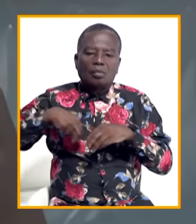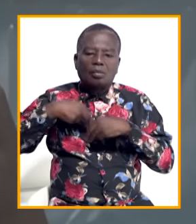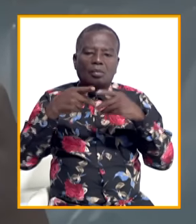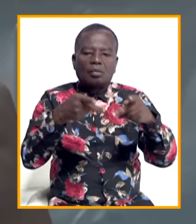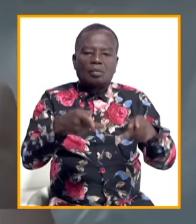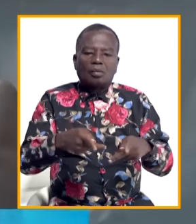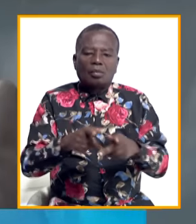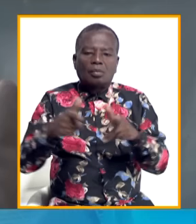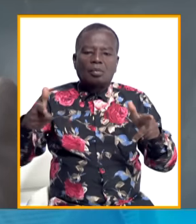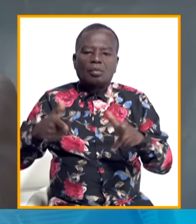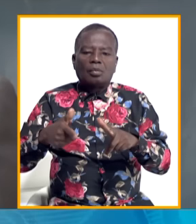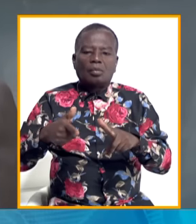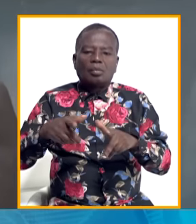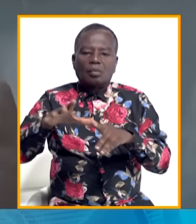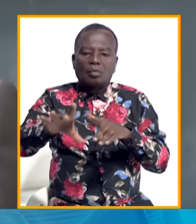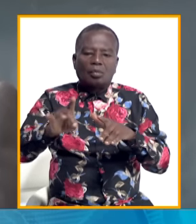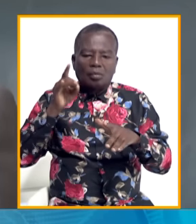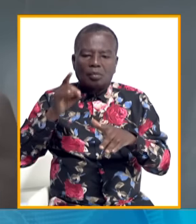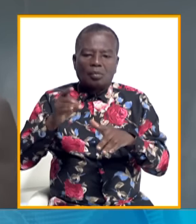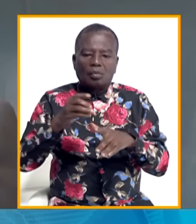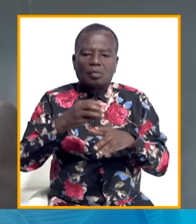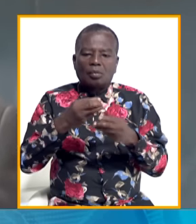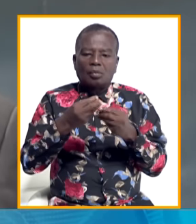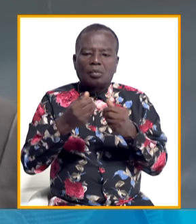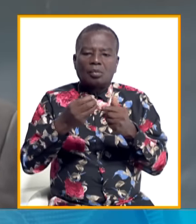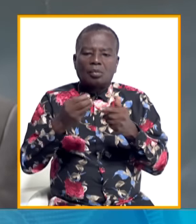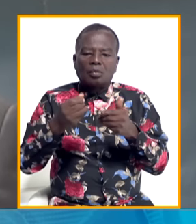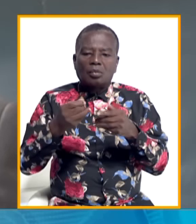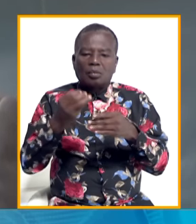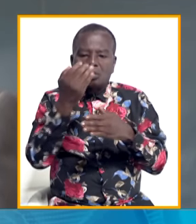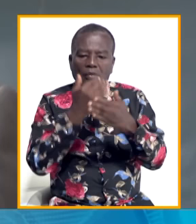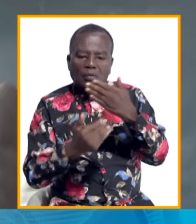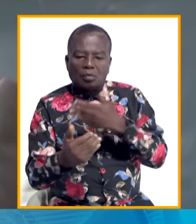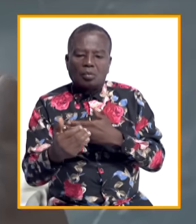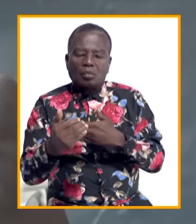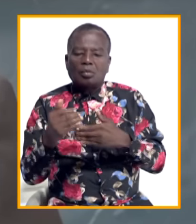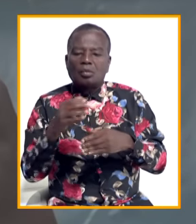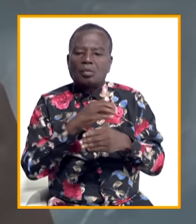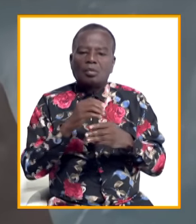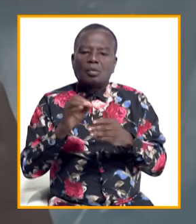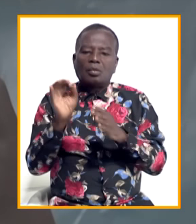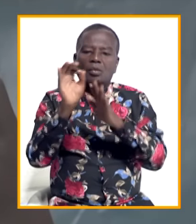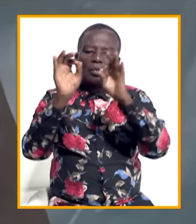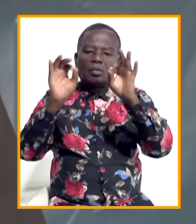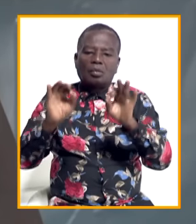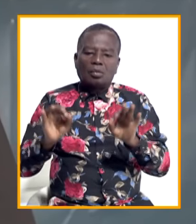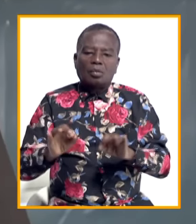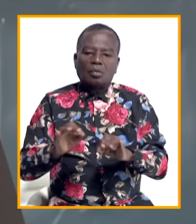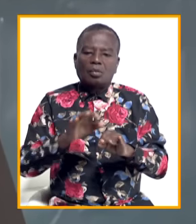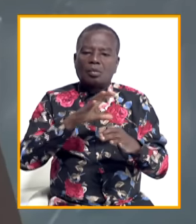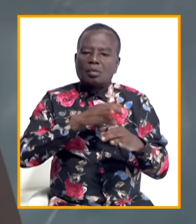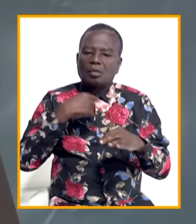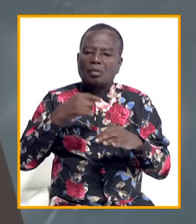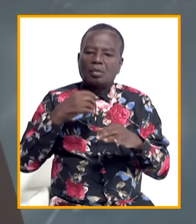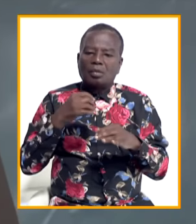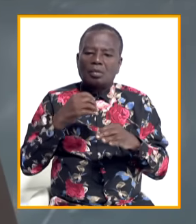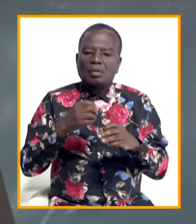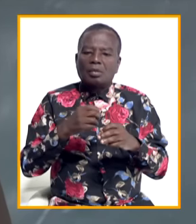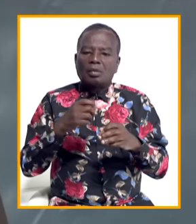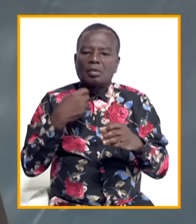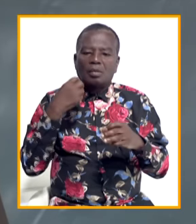la gamme de choix de produits contraceptifs pour les femmes, notamment la forme sous-cutanée du DMPA, qui est un produit qui existait